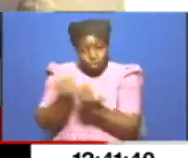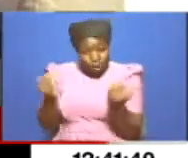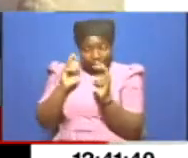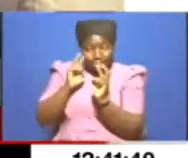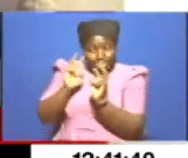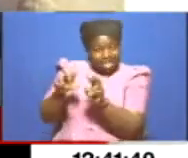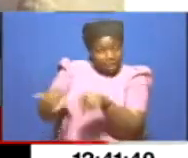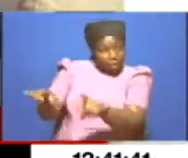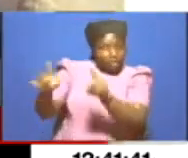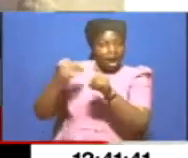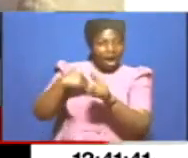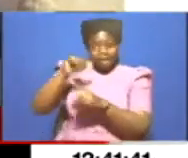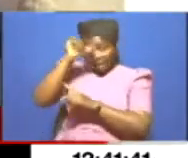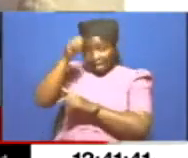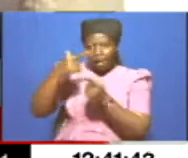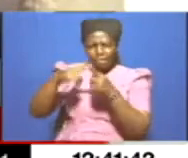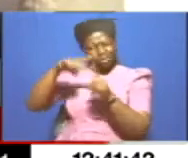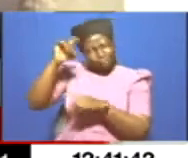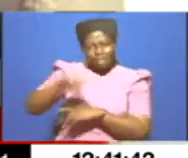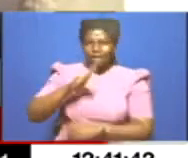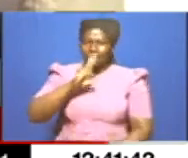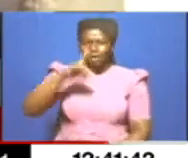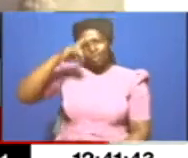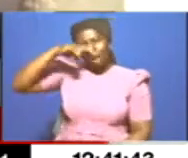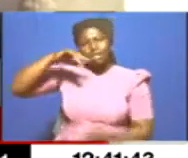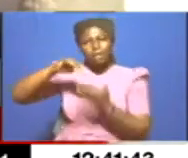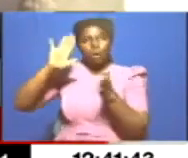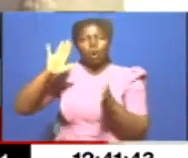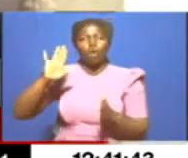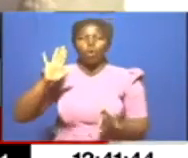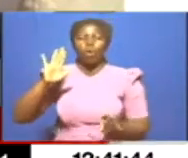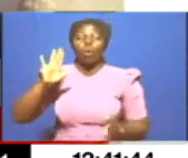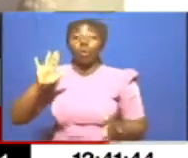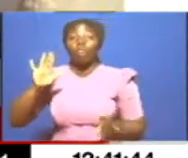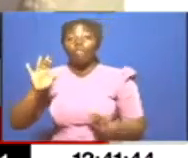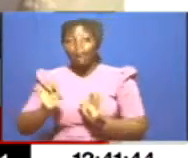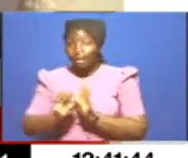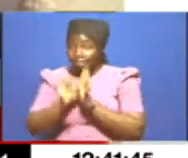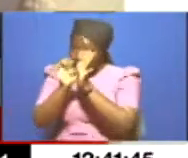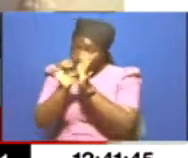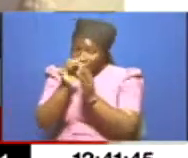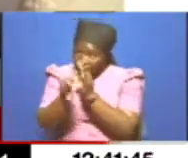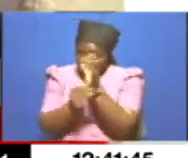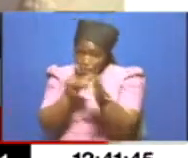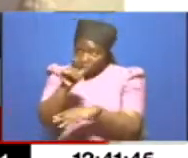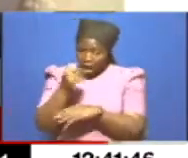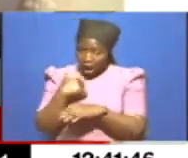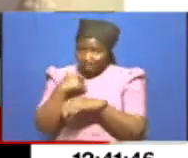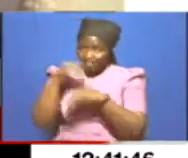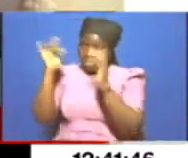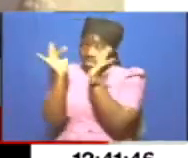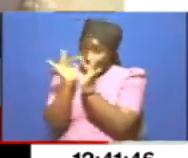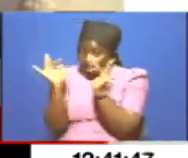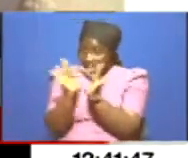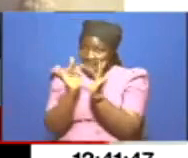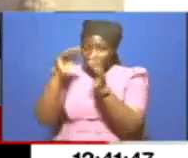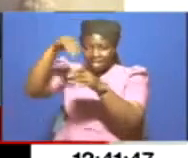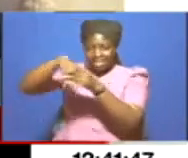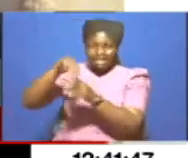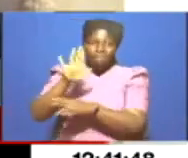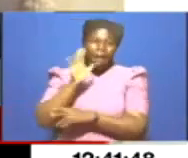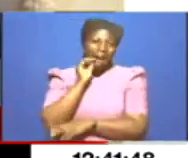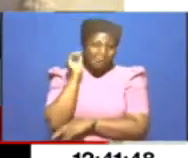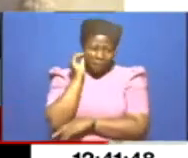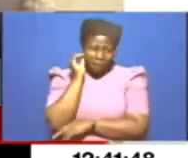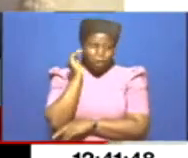tuwe mbele sana. Jambo la kwanza ni kama uko na wifi kwa nyumba, unajua mtoto wako vile ana